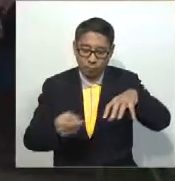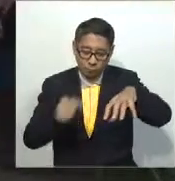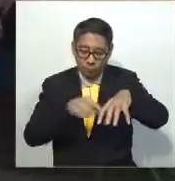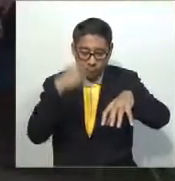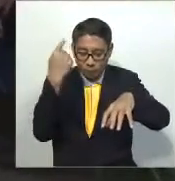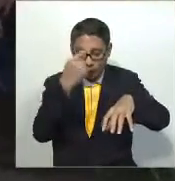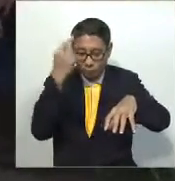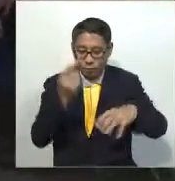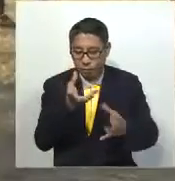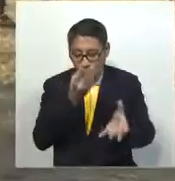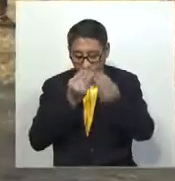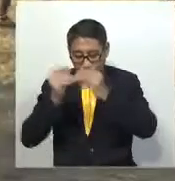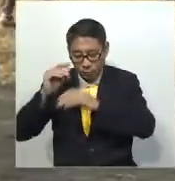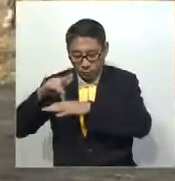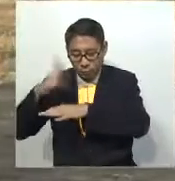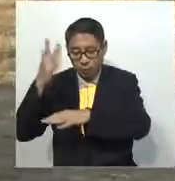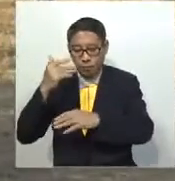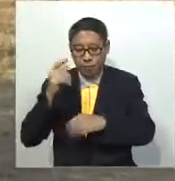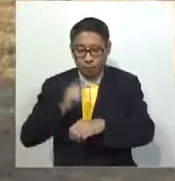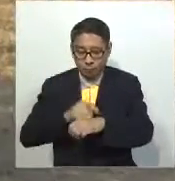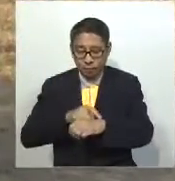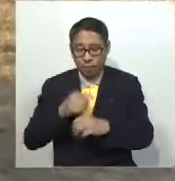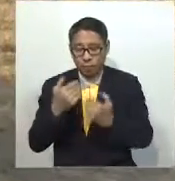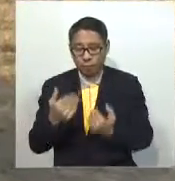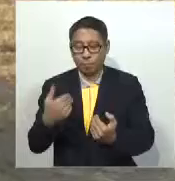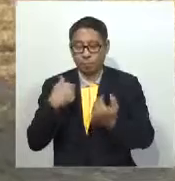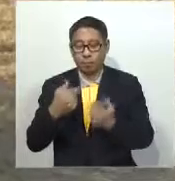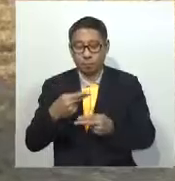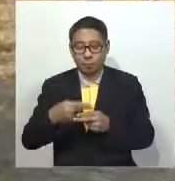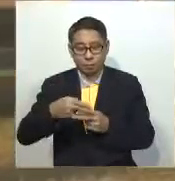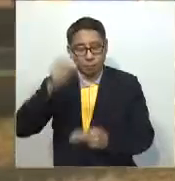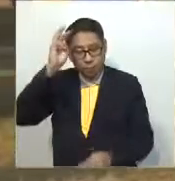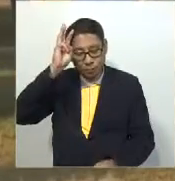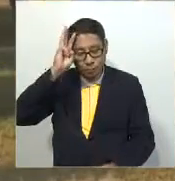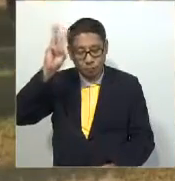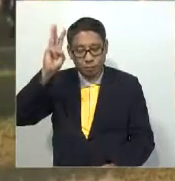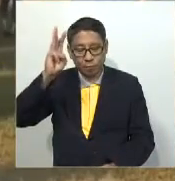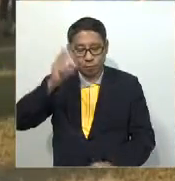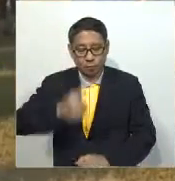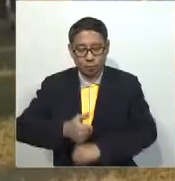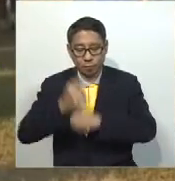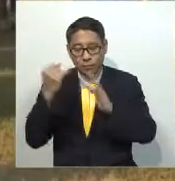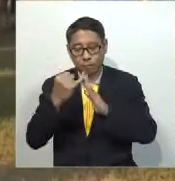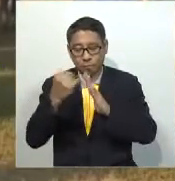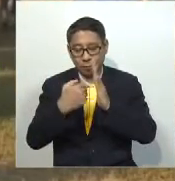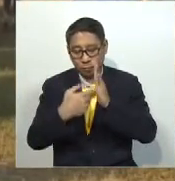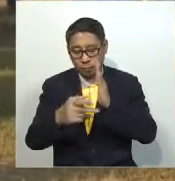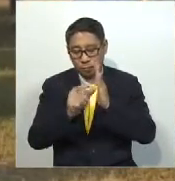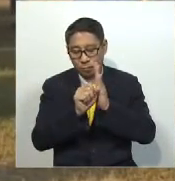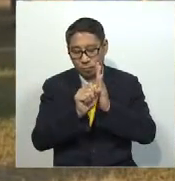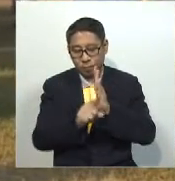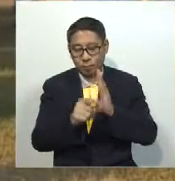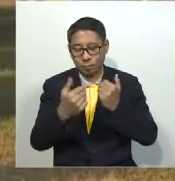ที่ยวศึกษาธรรมชาติในระยะเวลาอันใกล้นี้โดยนายวีรศักดิ์วิจิตแสงสีผู้ว่าราชการจังหวัดศรีสะเก